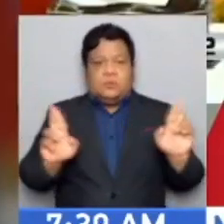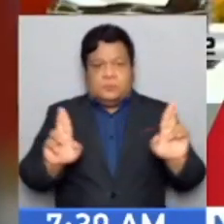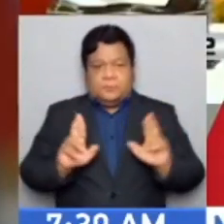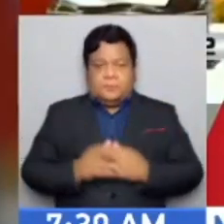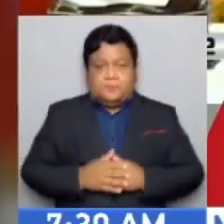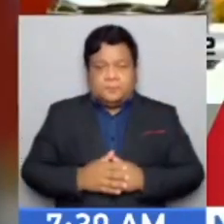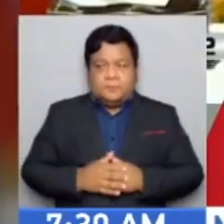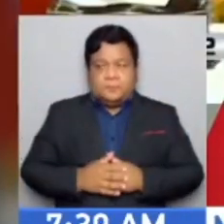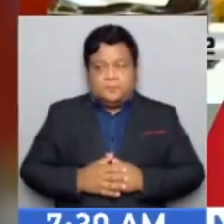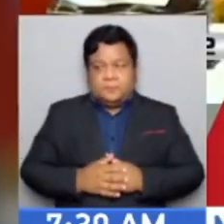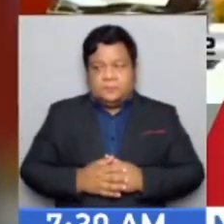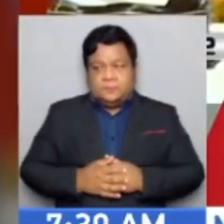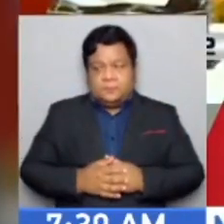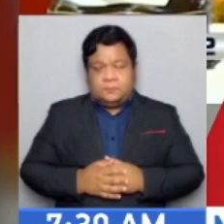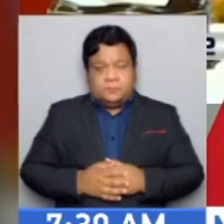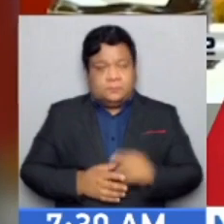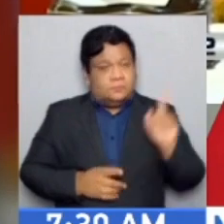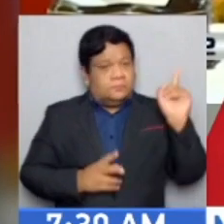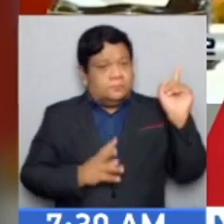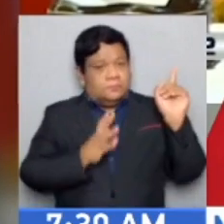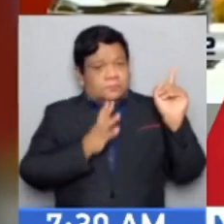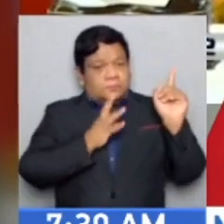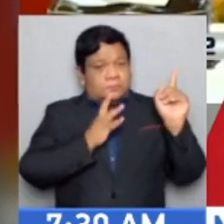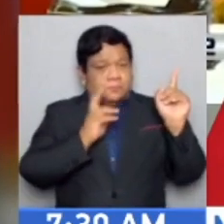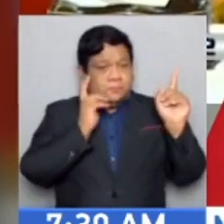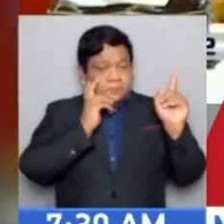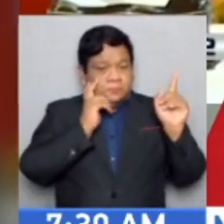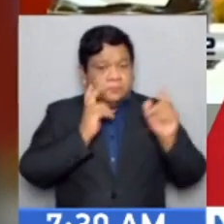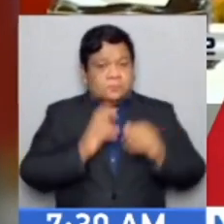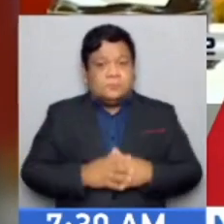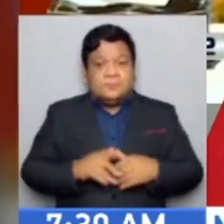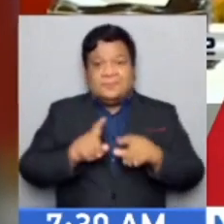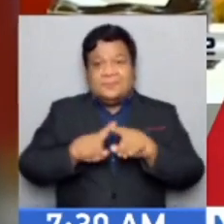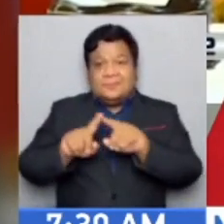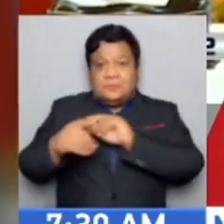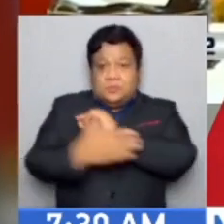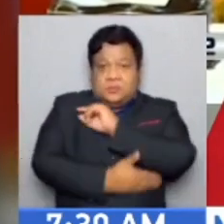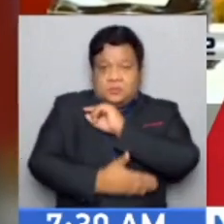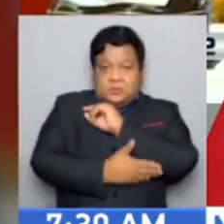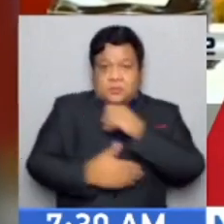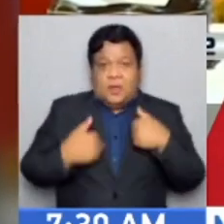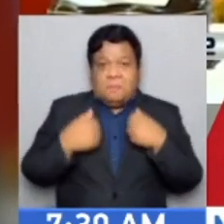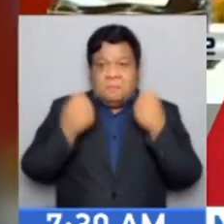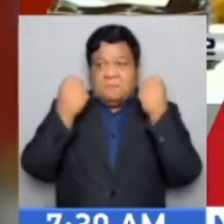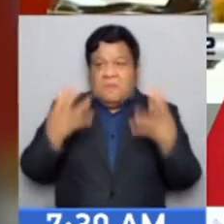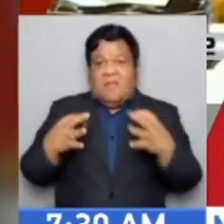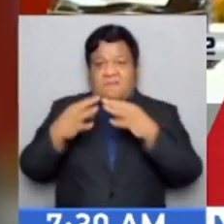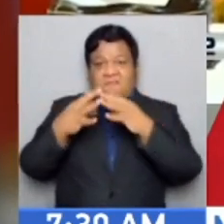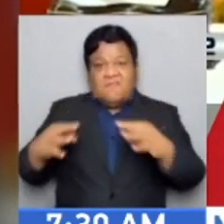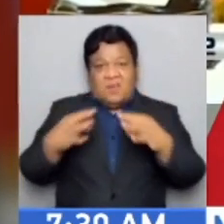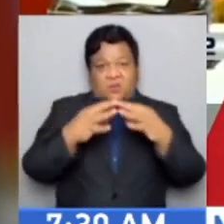Yung mga countries na maraming factories, sila yung